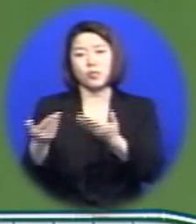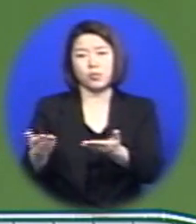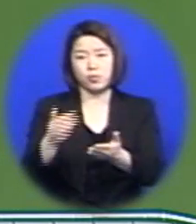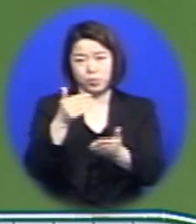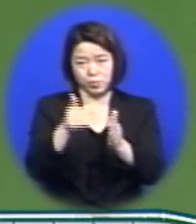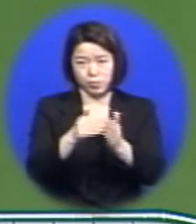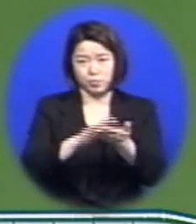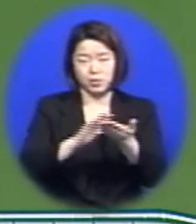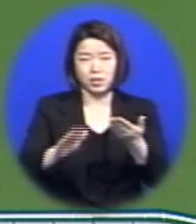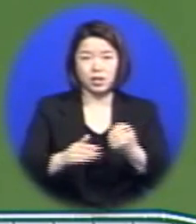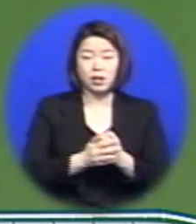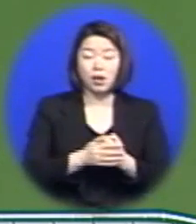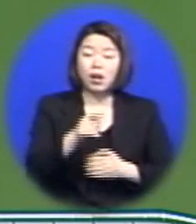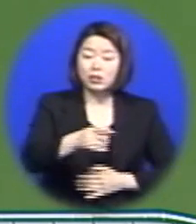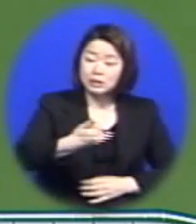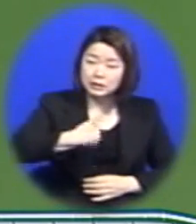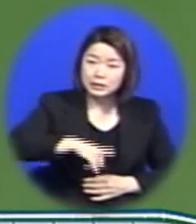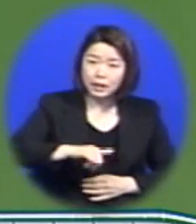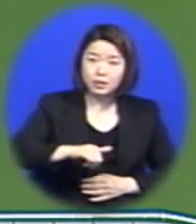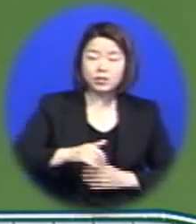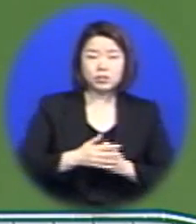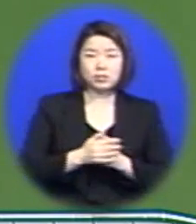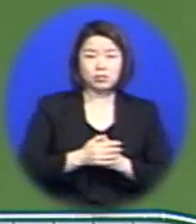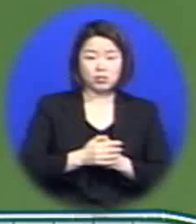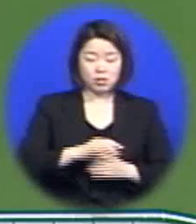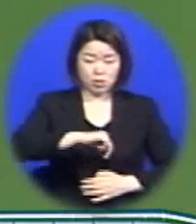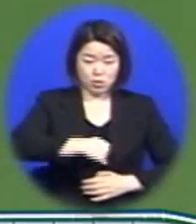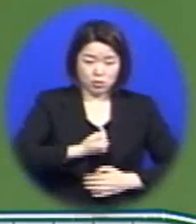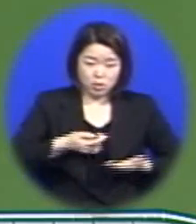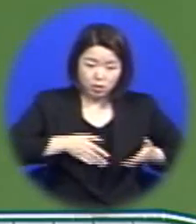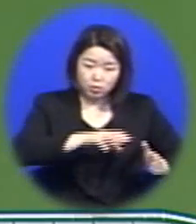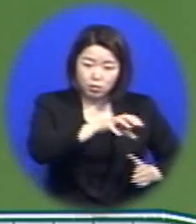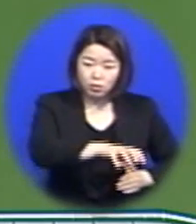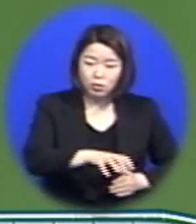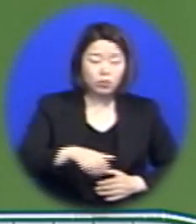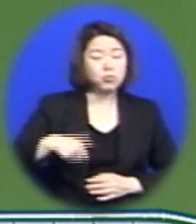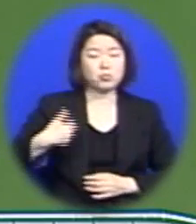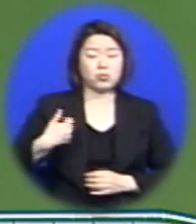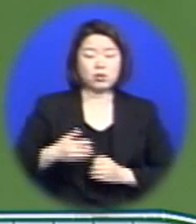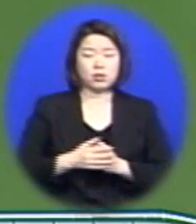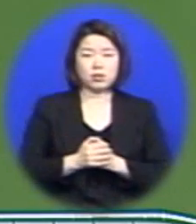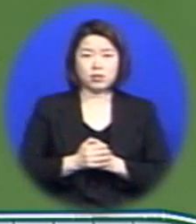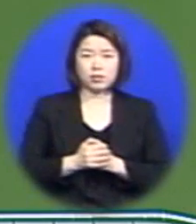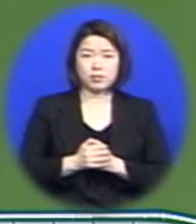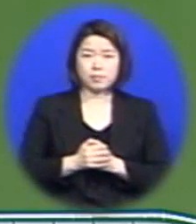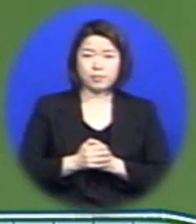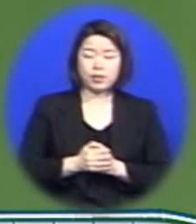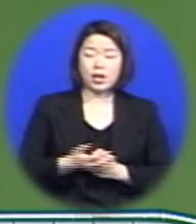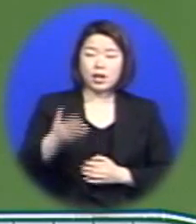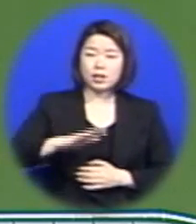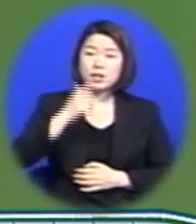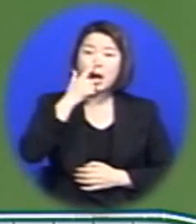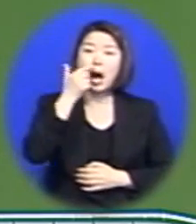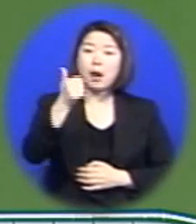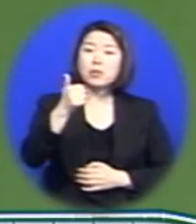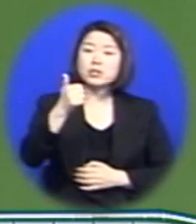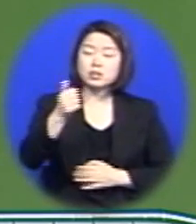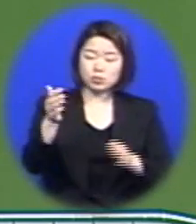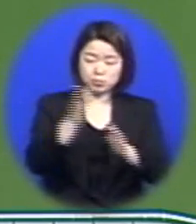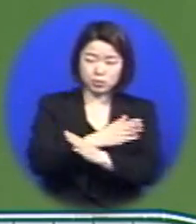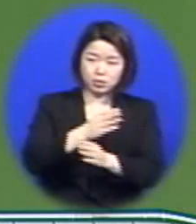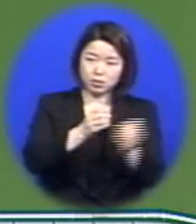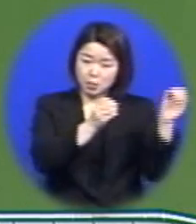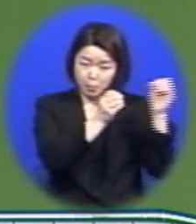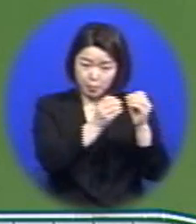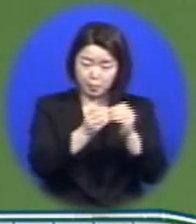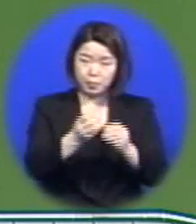주었어요 그 자녀들은 고국땅을 보지도 못했습니다 그런데 아버지로부터 전해 들었어요